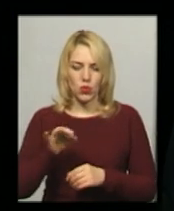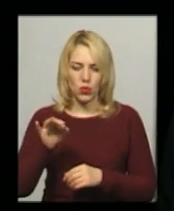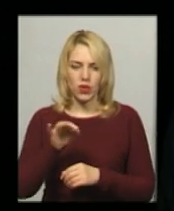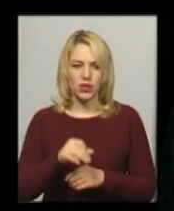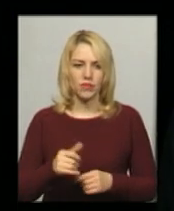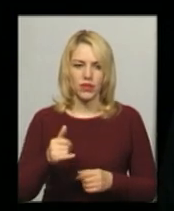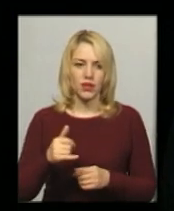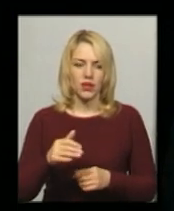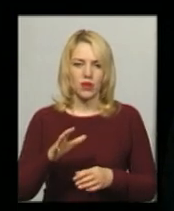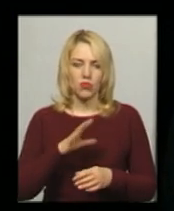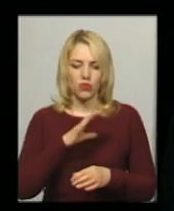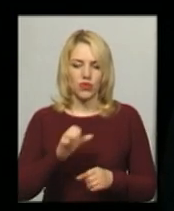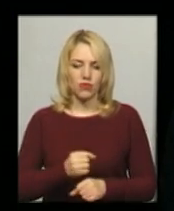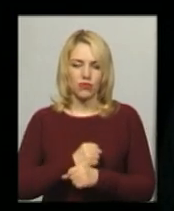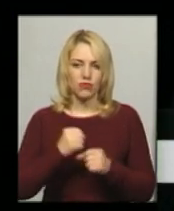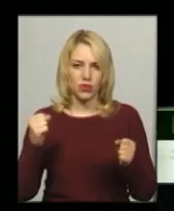стався вибух